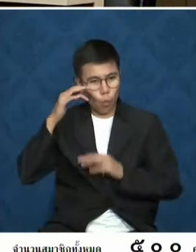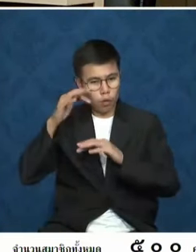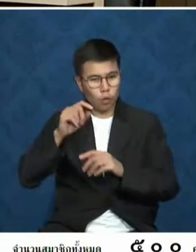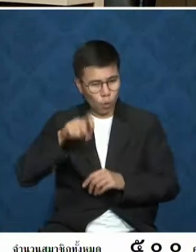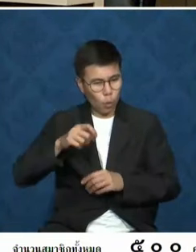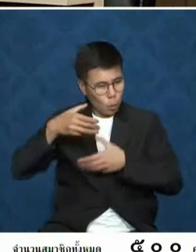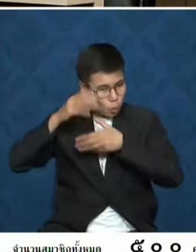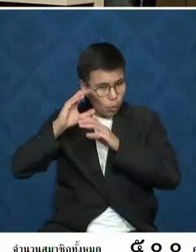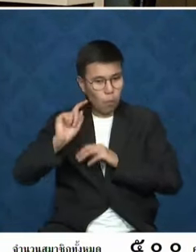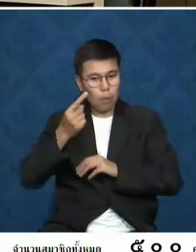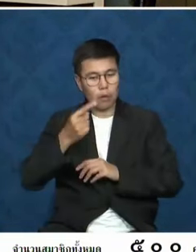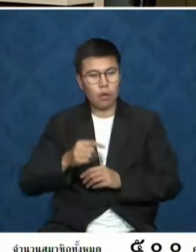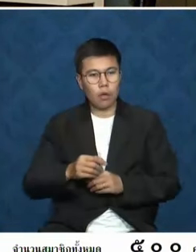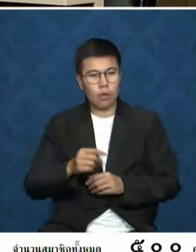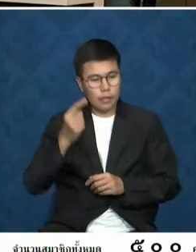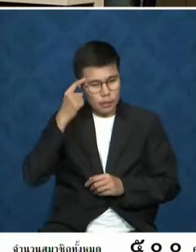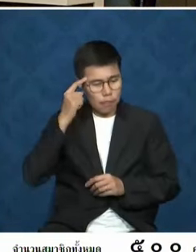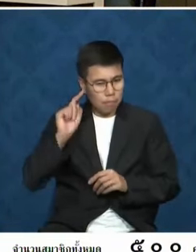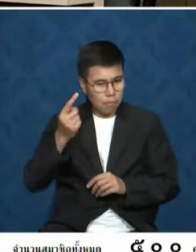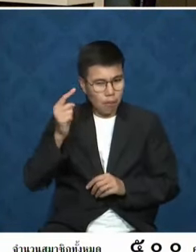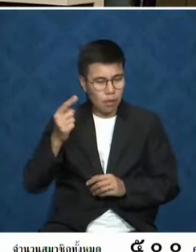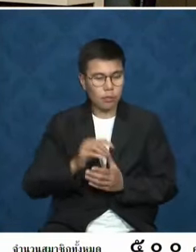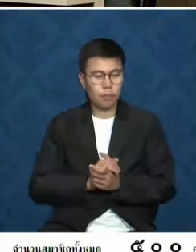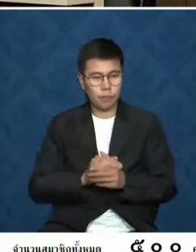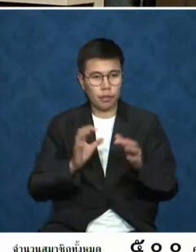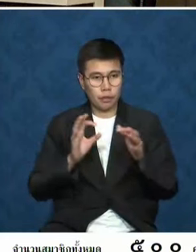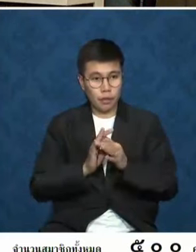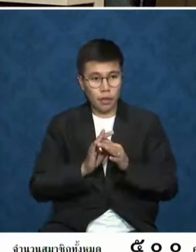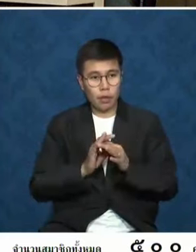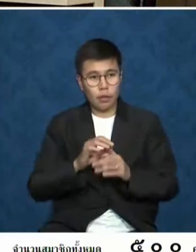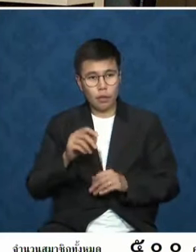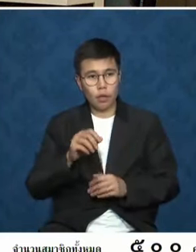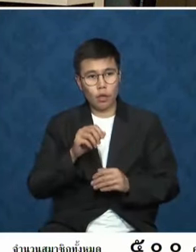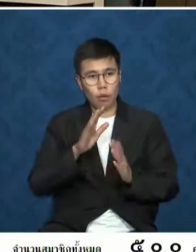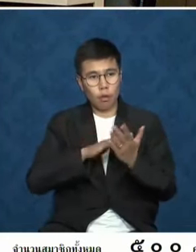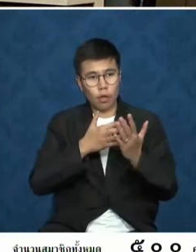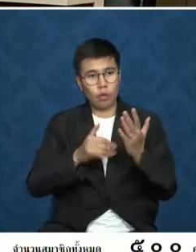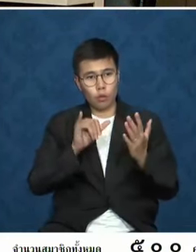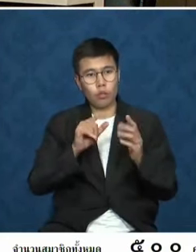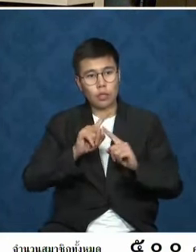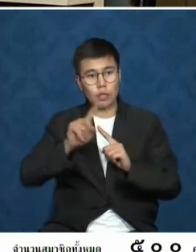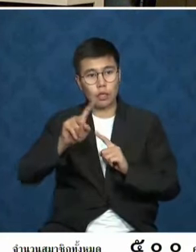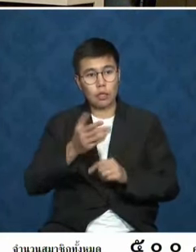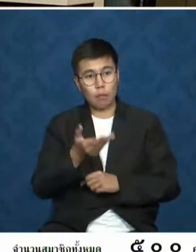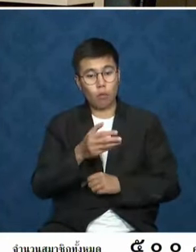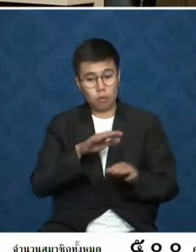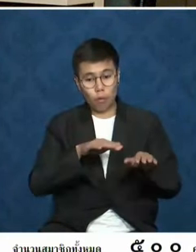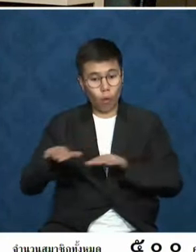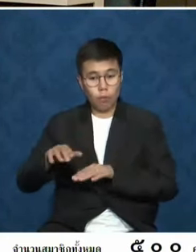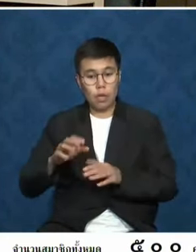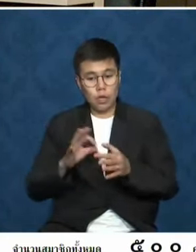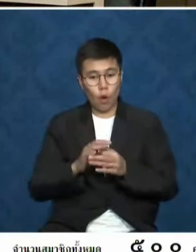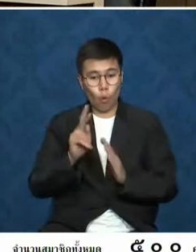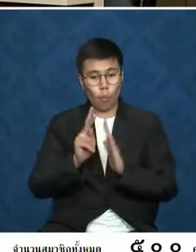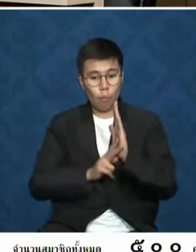ทวนกันอยู่ในระยะนะครัคำถามเกี่ยวเนื่องกับ AI ในยทษาตที่หนึ่ท่านบอกวท่านจะเตรยมเรองกฎหมาย